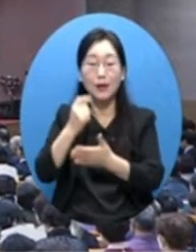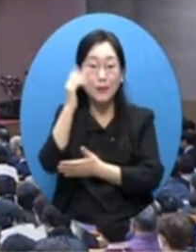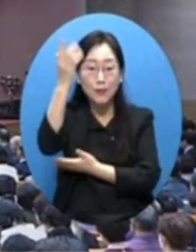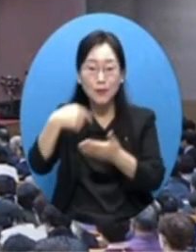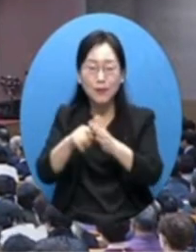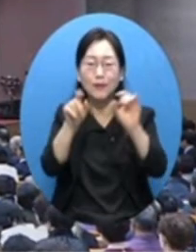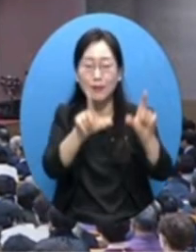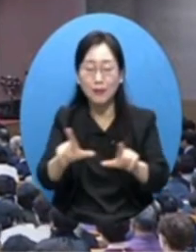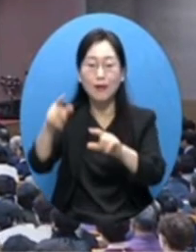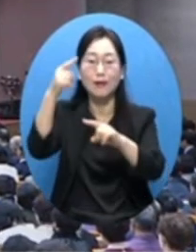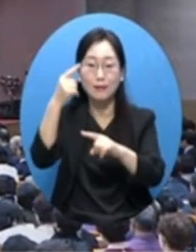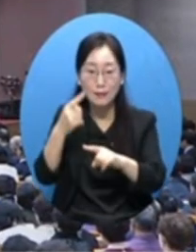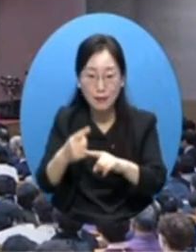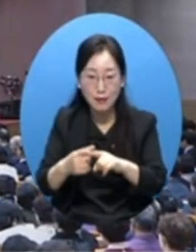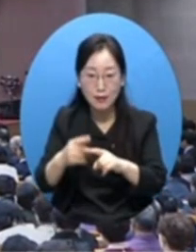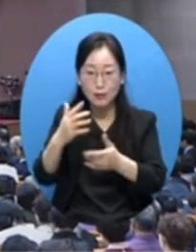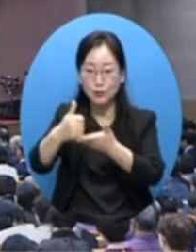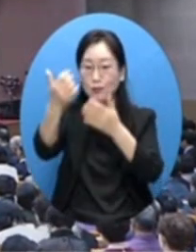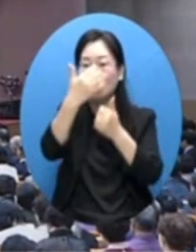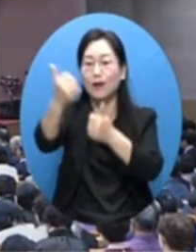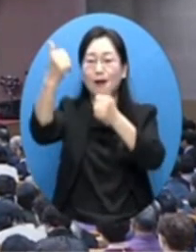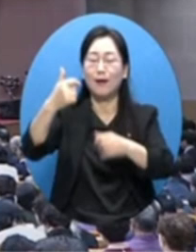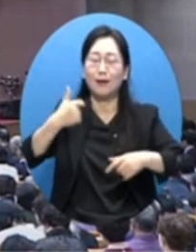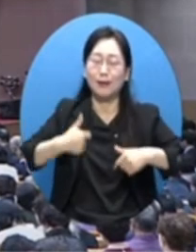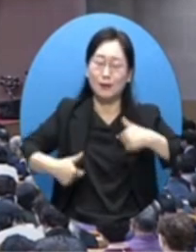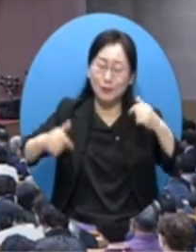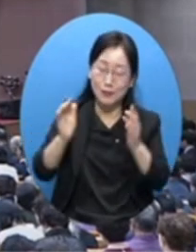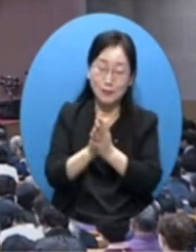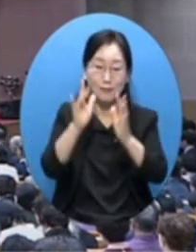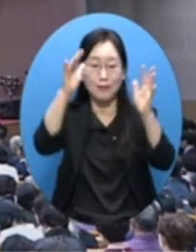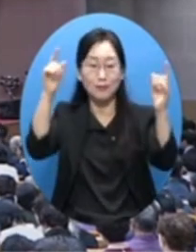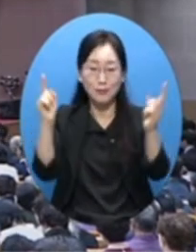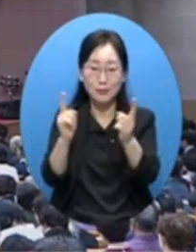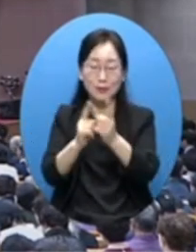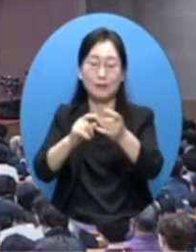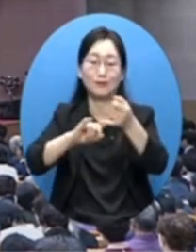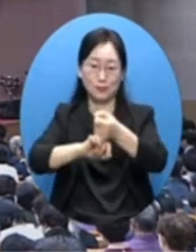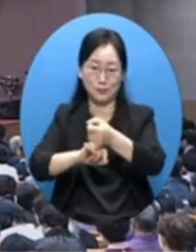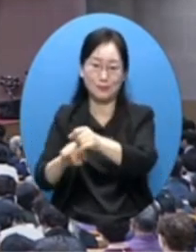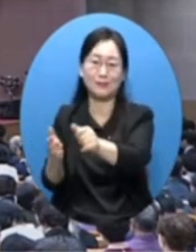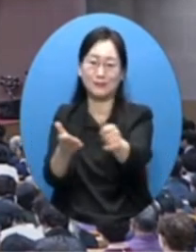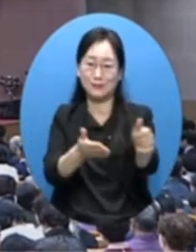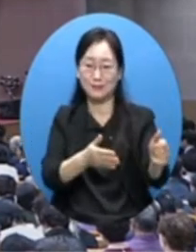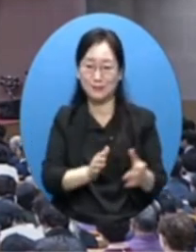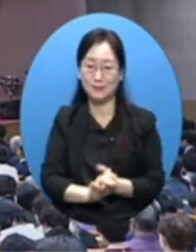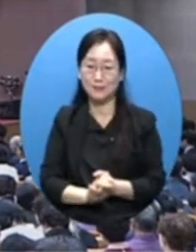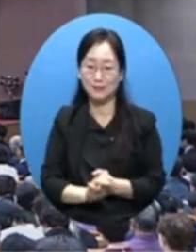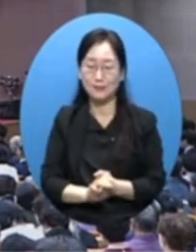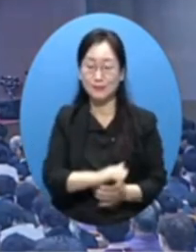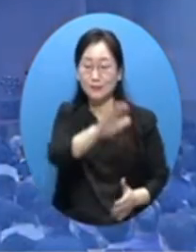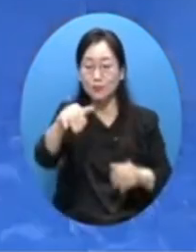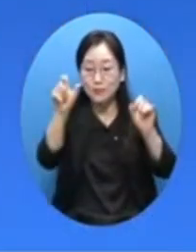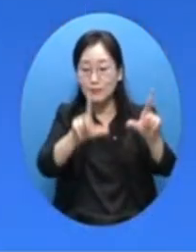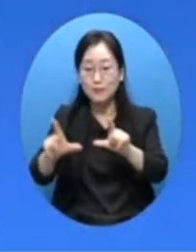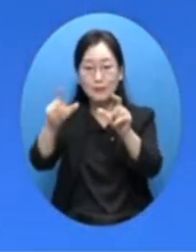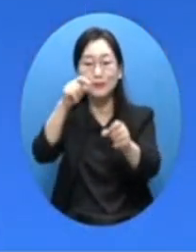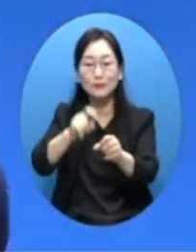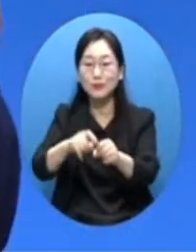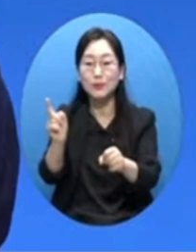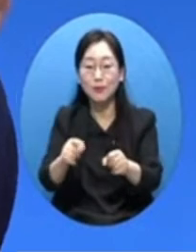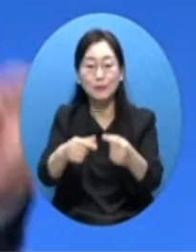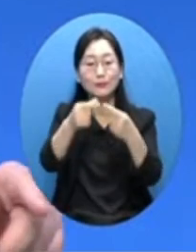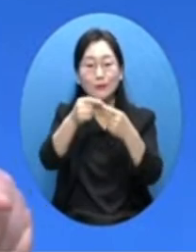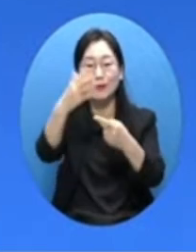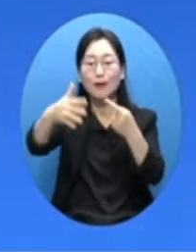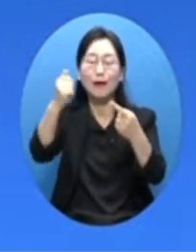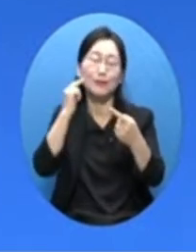살다가 주님께서 부르실 때 기쁨으로 주를 맞이하는 우리 모두가 되어야 하는 것입니다. 우리 사는 삶의 목적은 첫째도